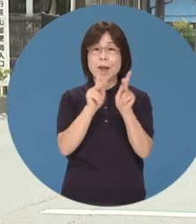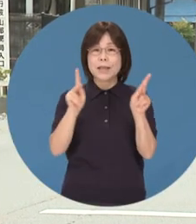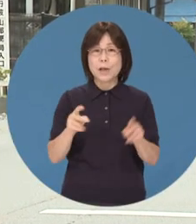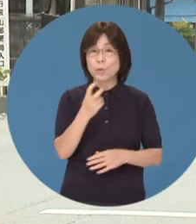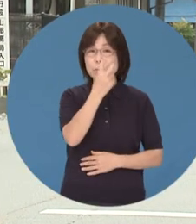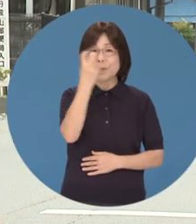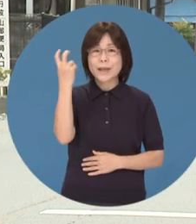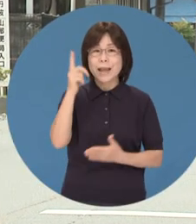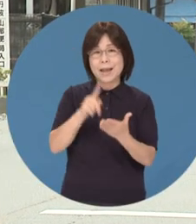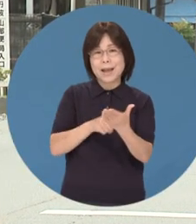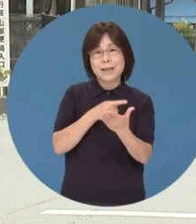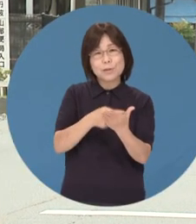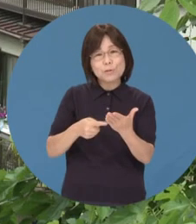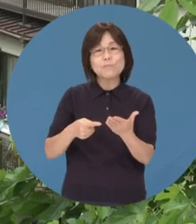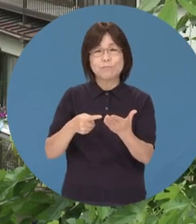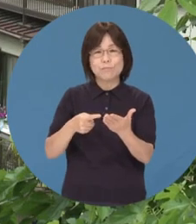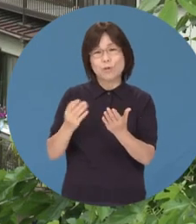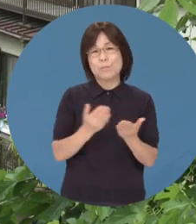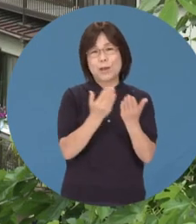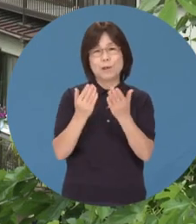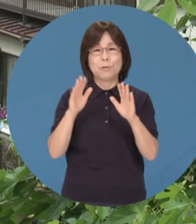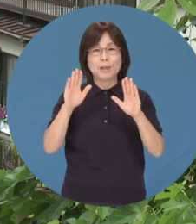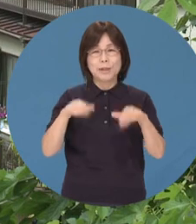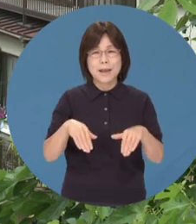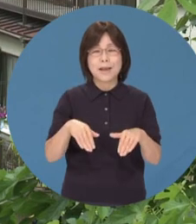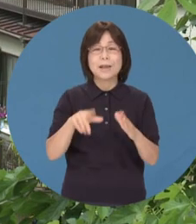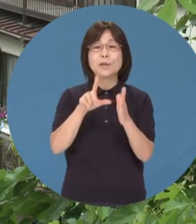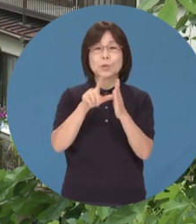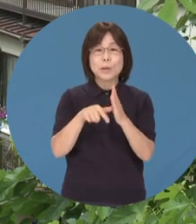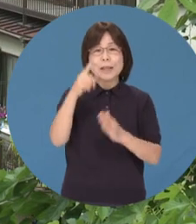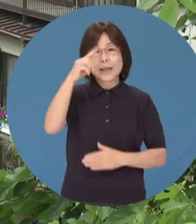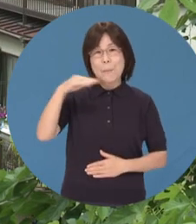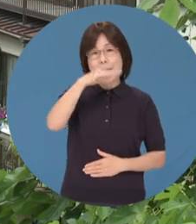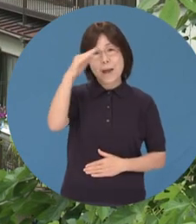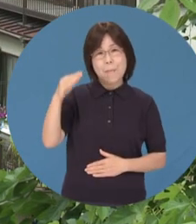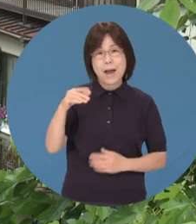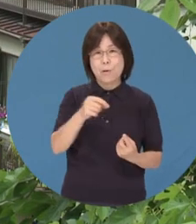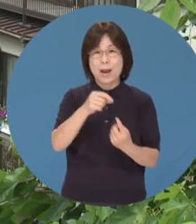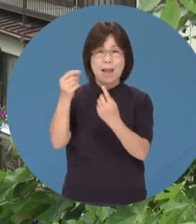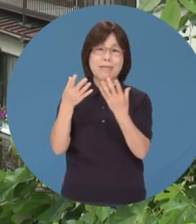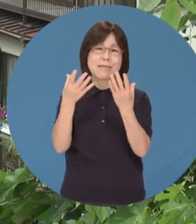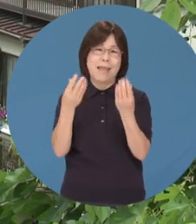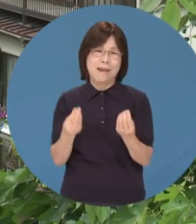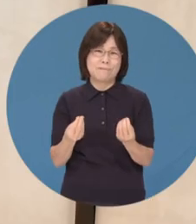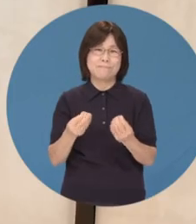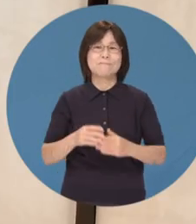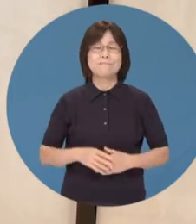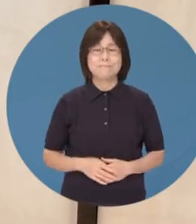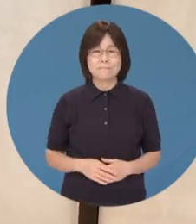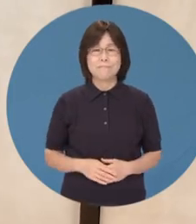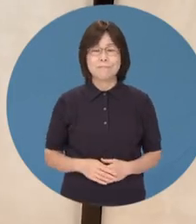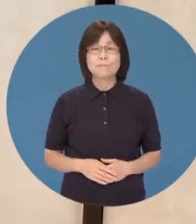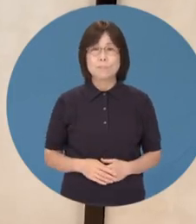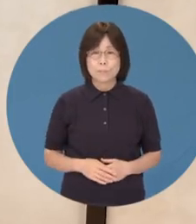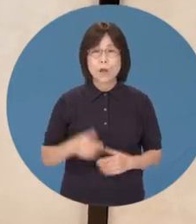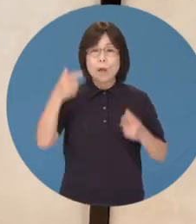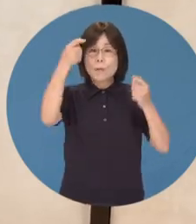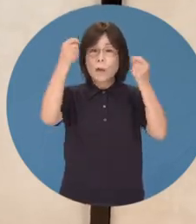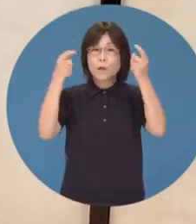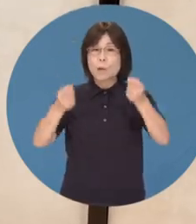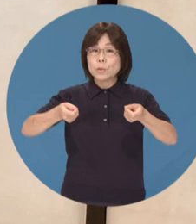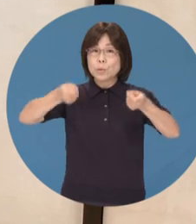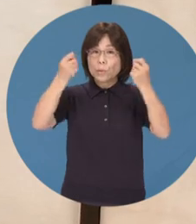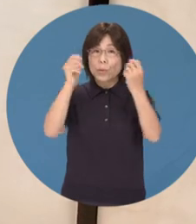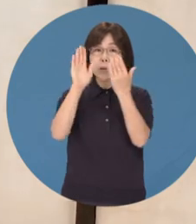課題を解決する商品やサービスを作ろうっていう、そこで丹波山村クラスを取ったのがきっかけといいますか。 大学を卒業